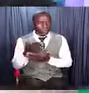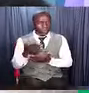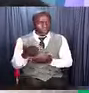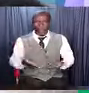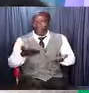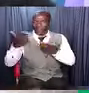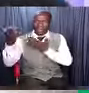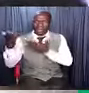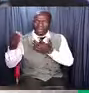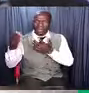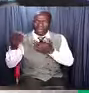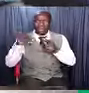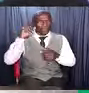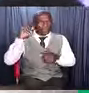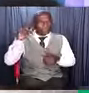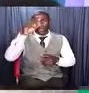Ahadi bado ingaliko ya uzima.